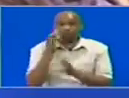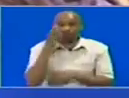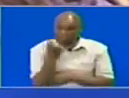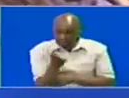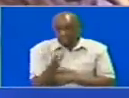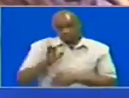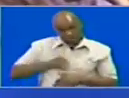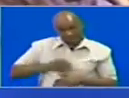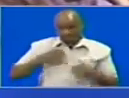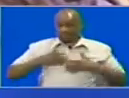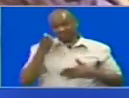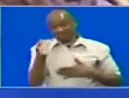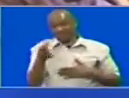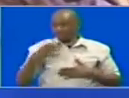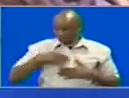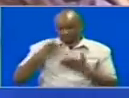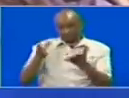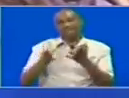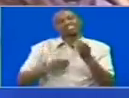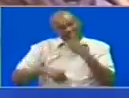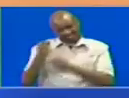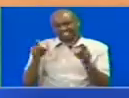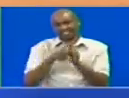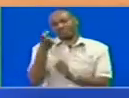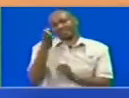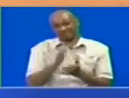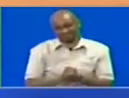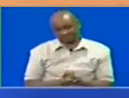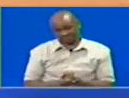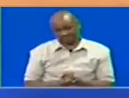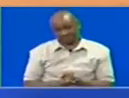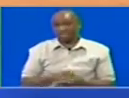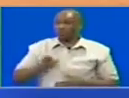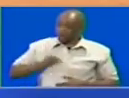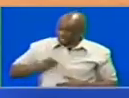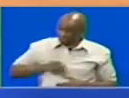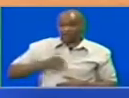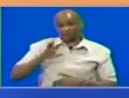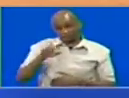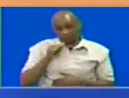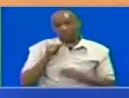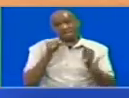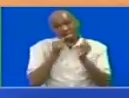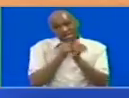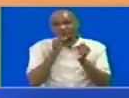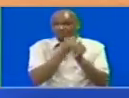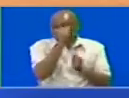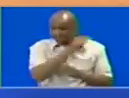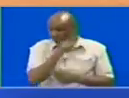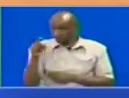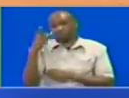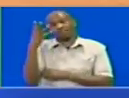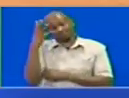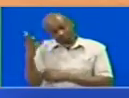girls and women's bodies are not spared from the sale either. Wanawake katika kuanzia miaka 15 hadi